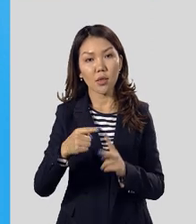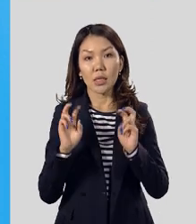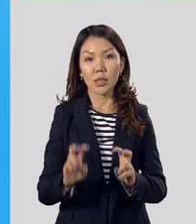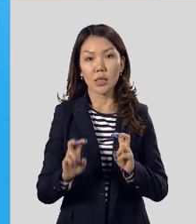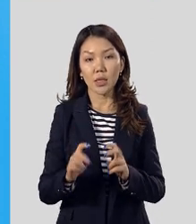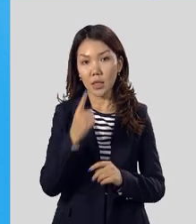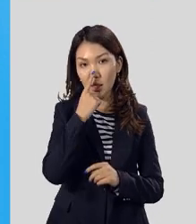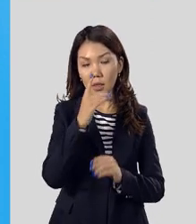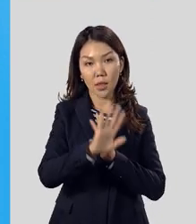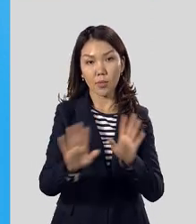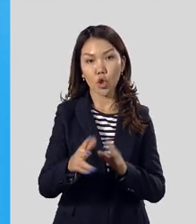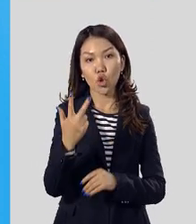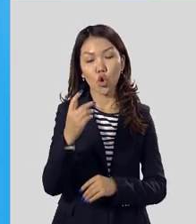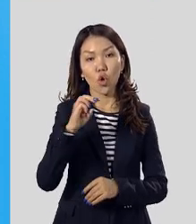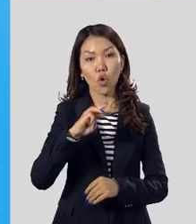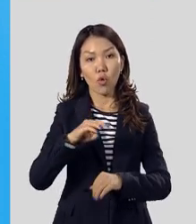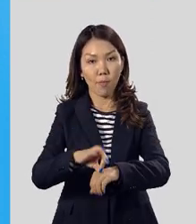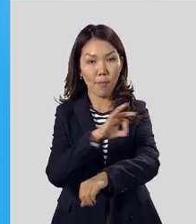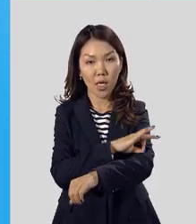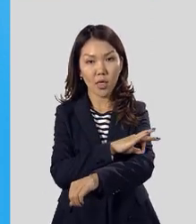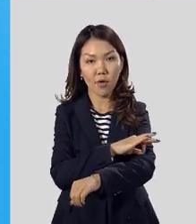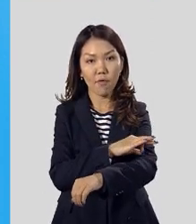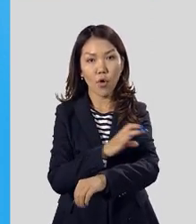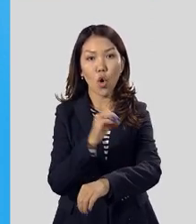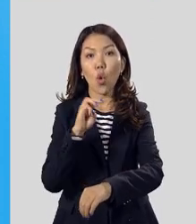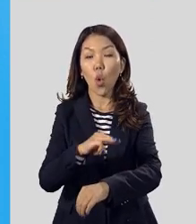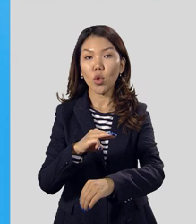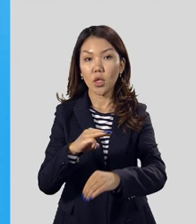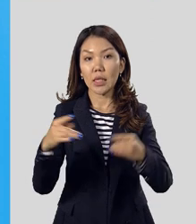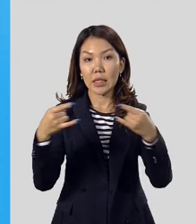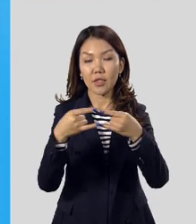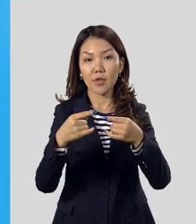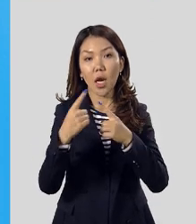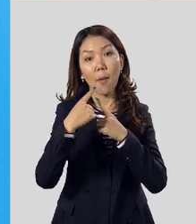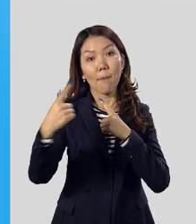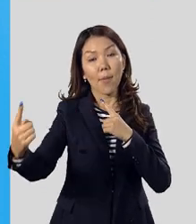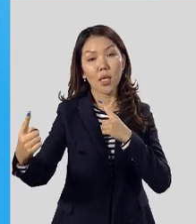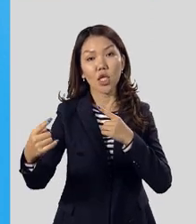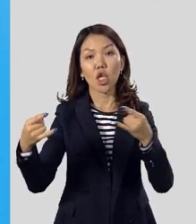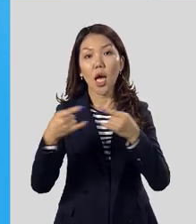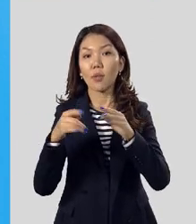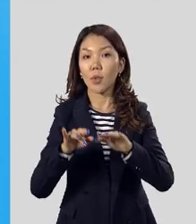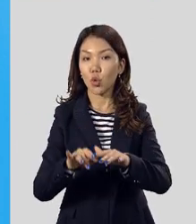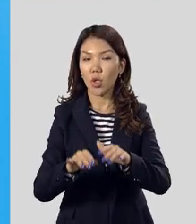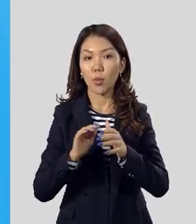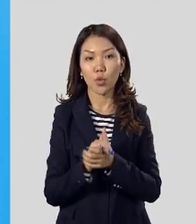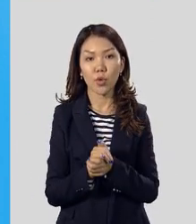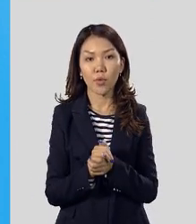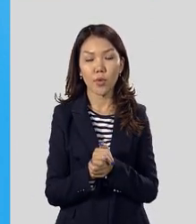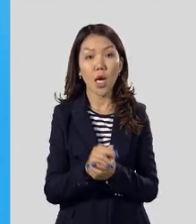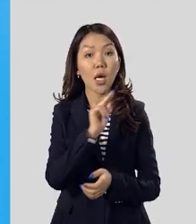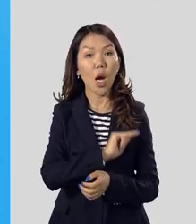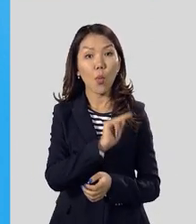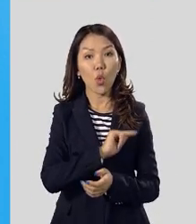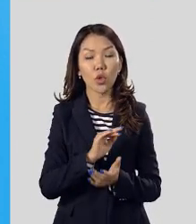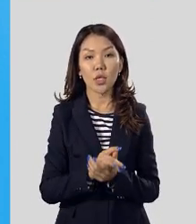Сидите не ближе 3 метров от телевизора, а также подальше от монитора и компьютера.